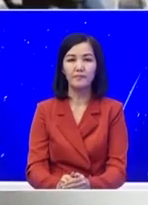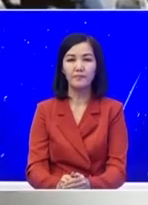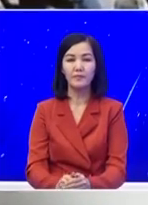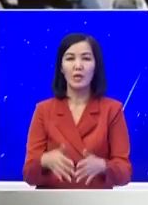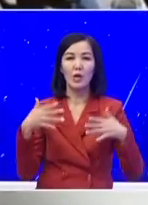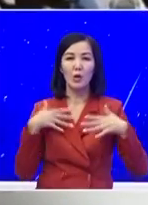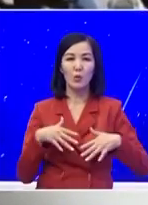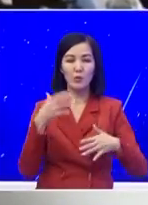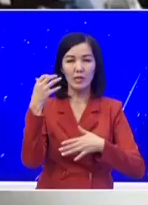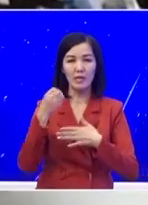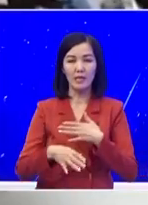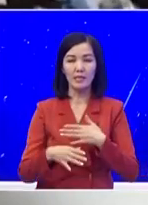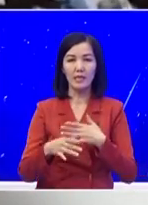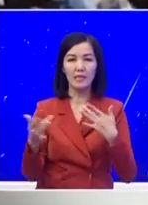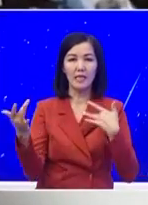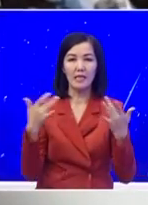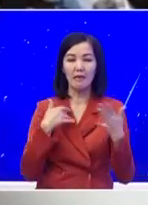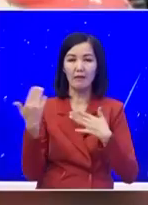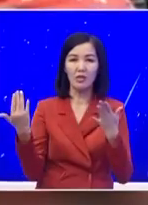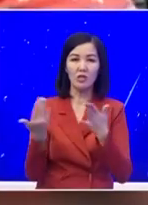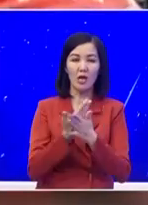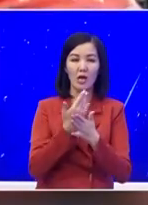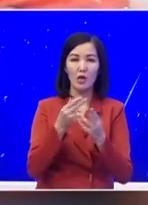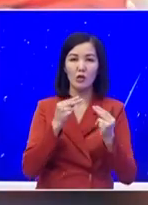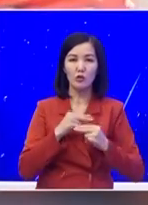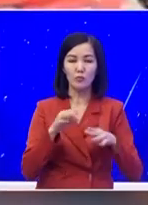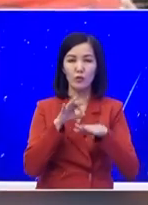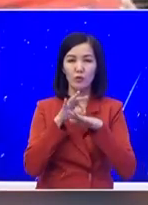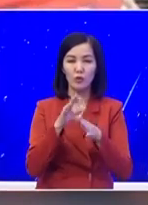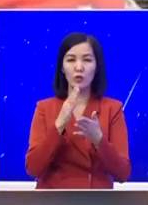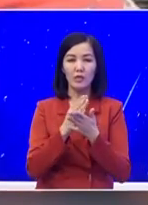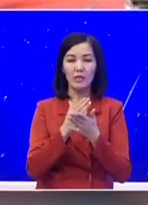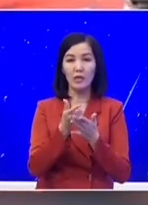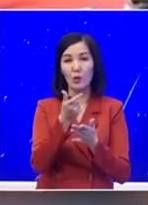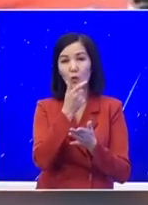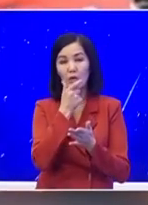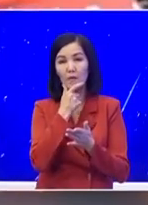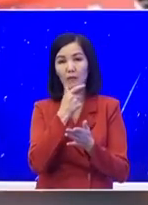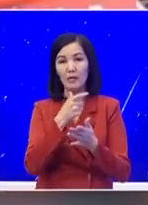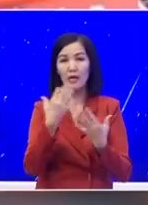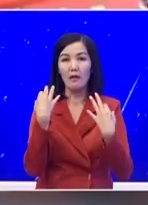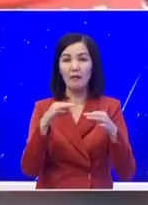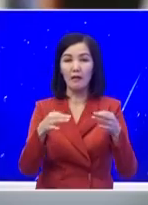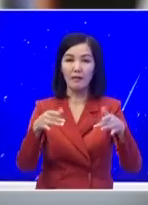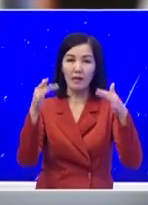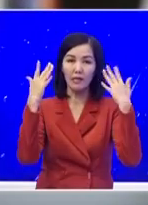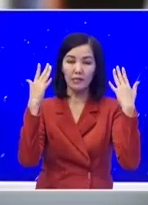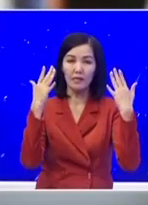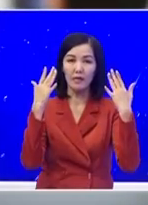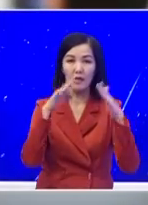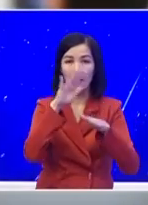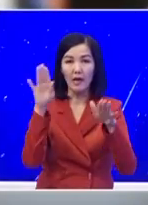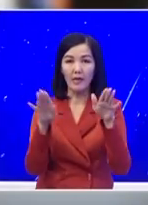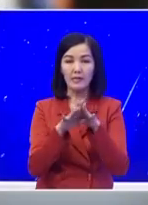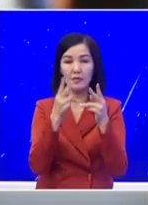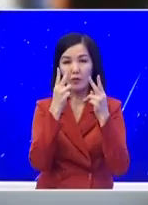Грузия астанасында театрлар жаңаша форматта жұмыс істей бастады. Көрермендер қойылымдарды енді ашық аспан астында тамашаламақ. Алайда